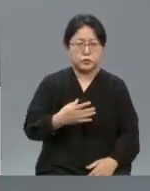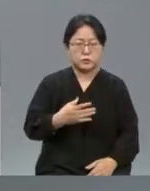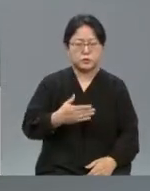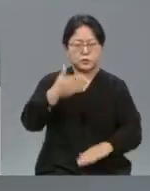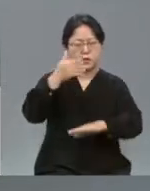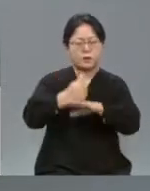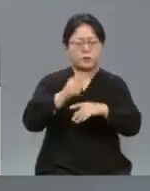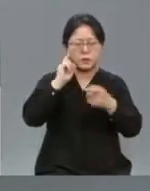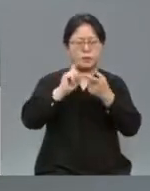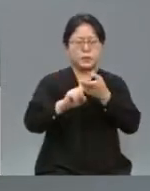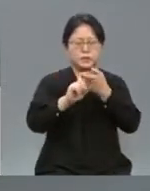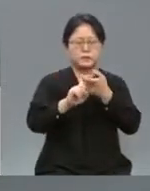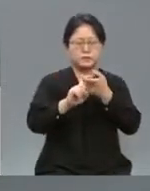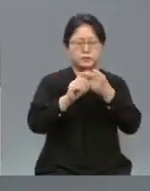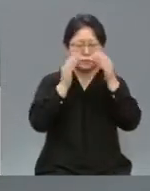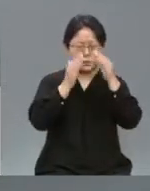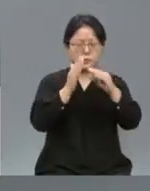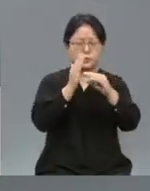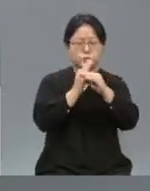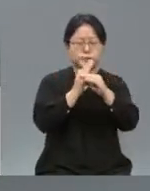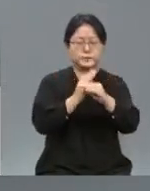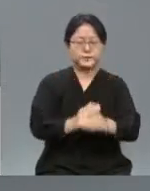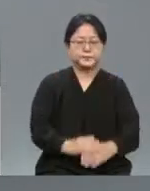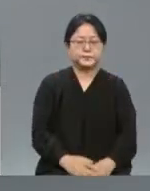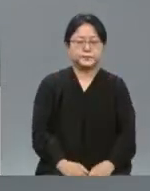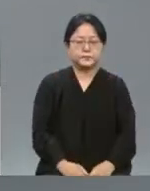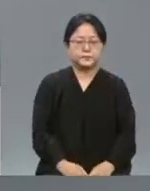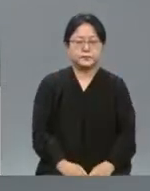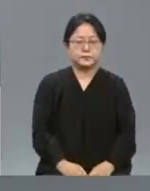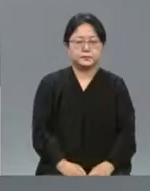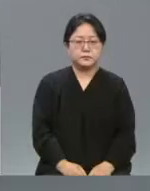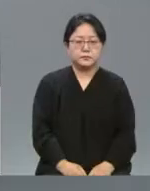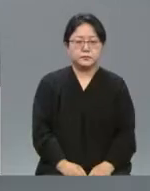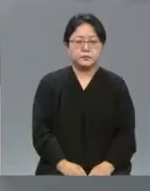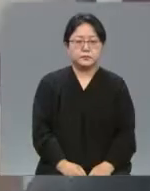결과에 관심이 모아지고 있습니다 최혜진 기자의 보돕니다